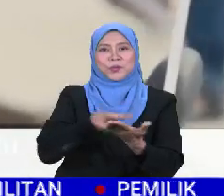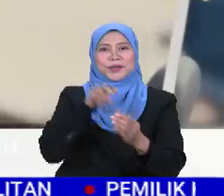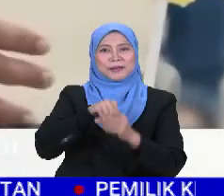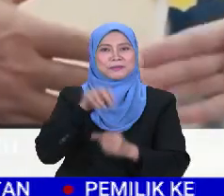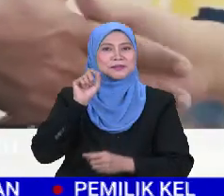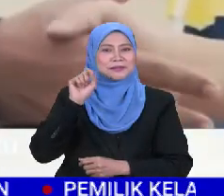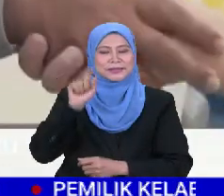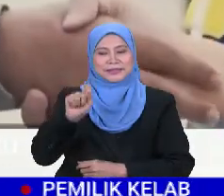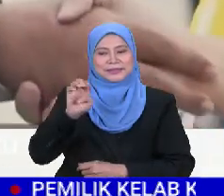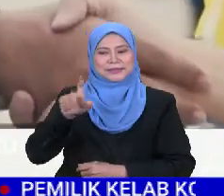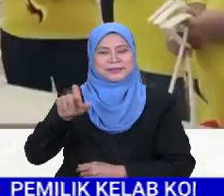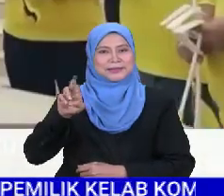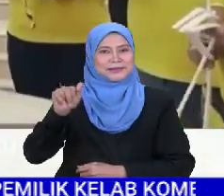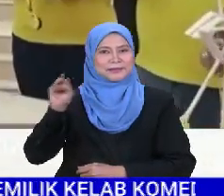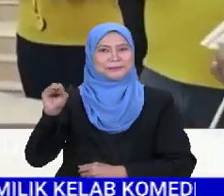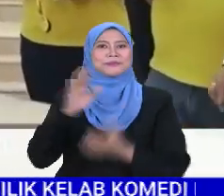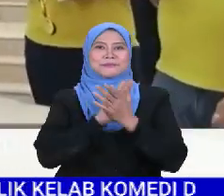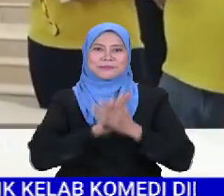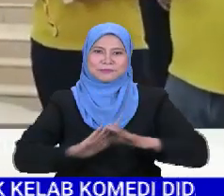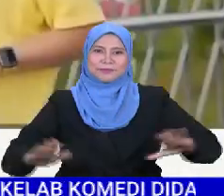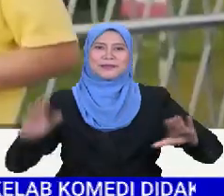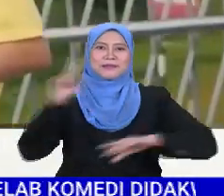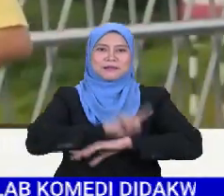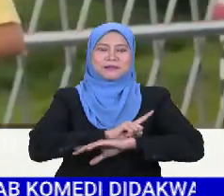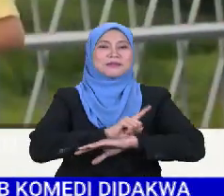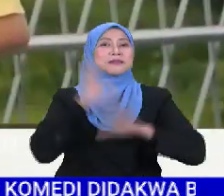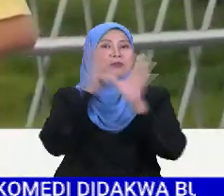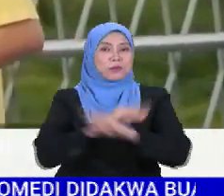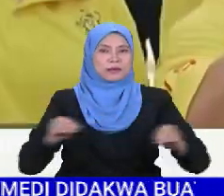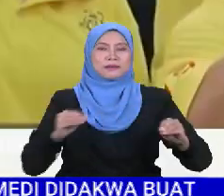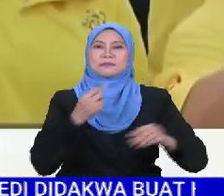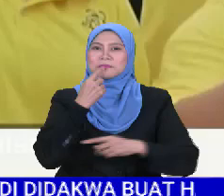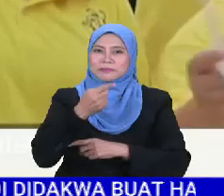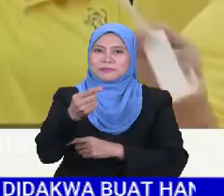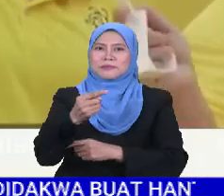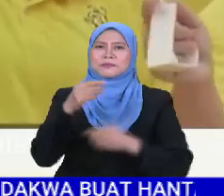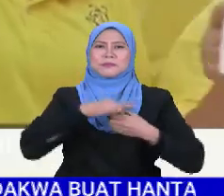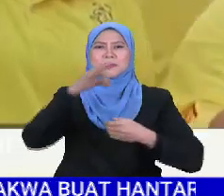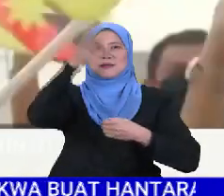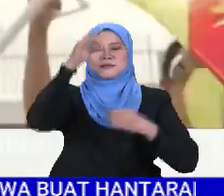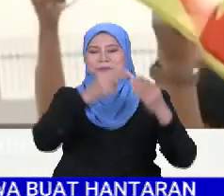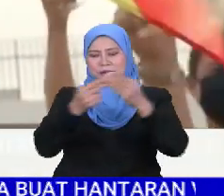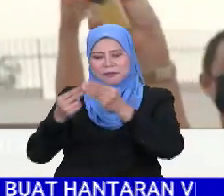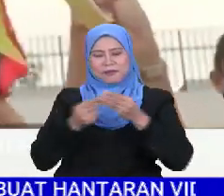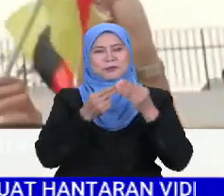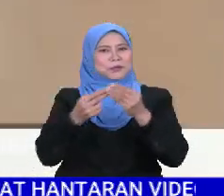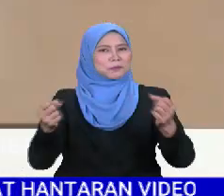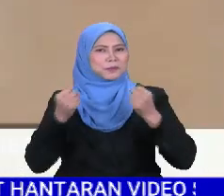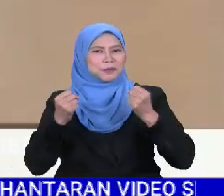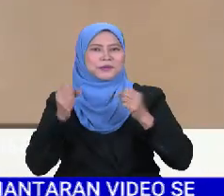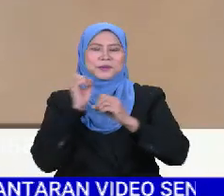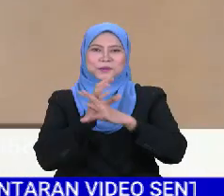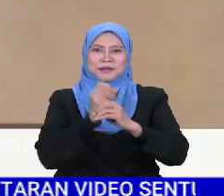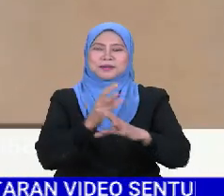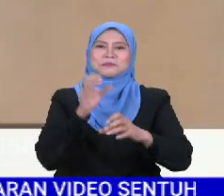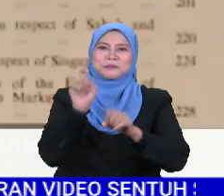Telegramnya mengucapkan selamat Hari Sarawak dan berkata selagi rakyat mempunyai semangat perpaduan yang jitu, usaha